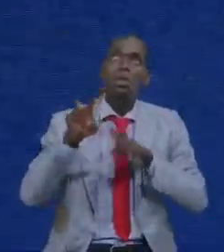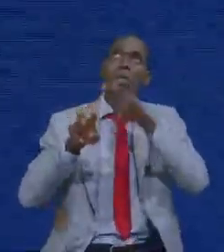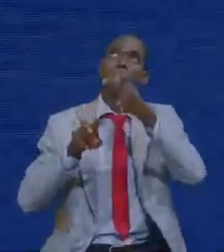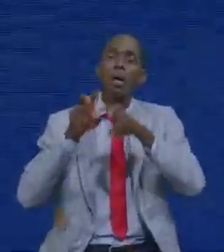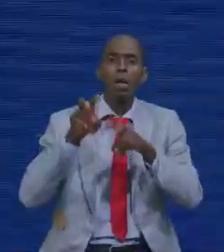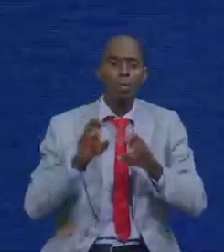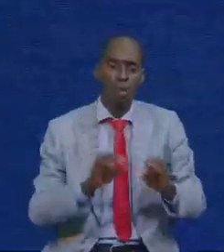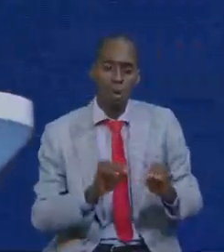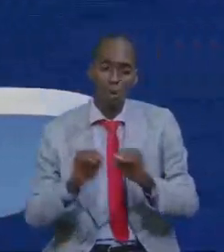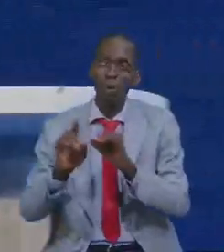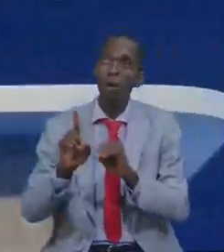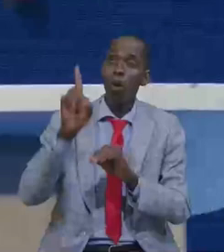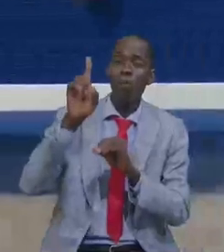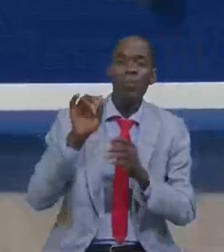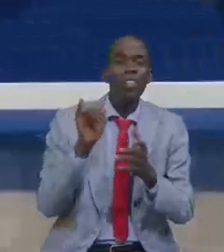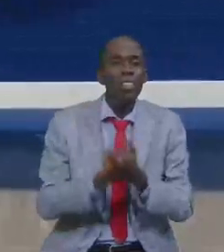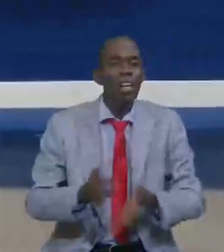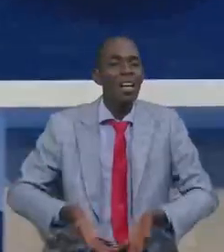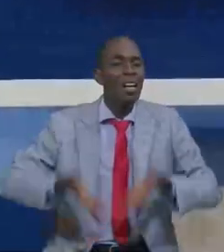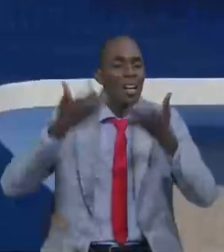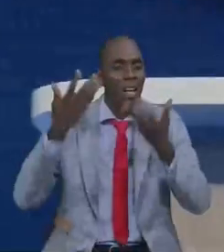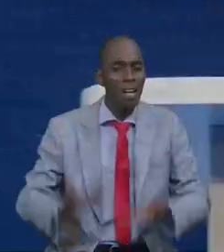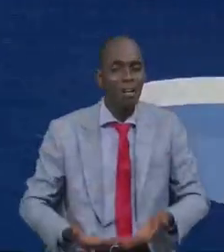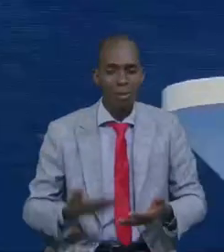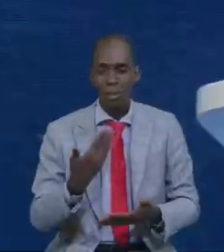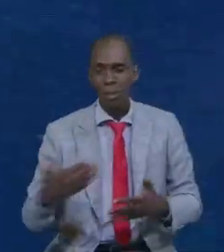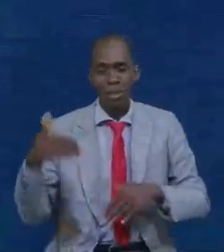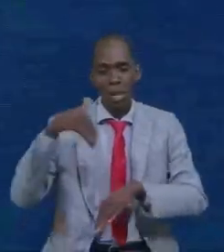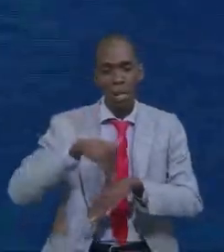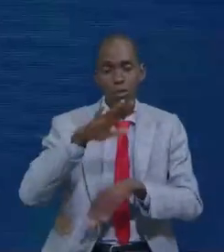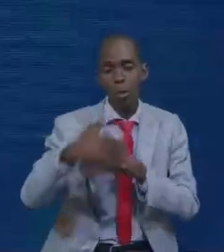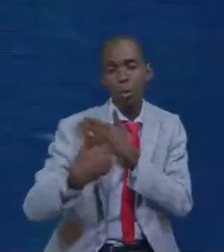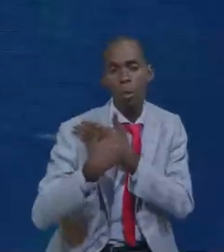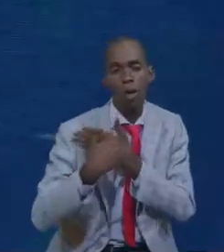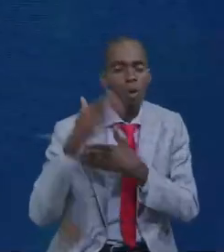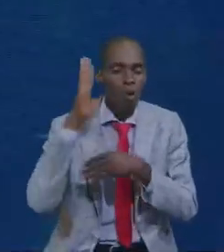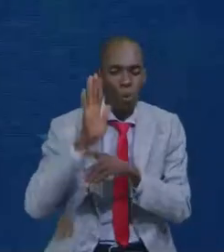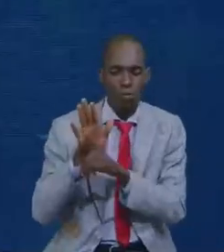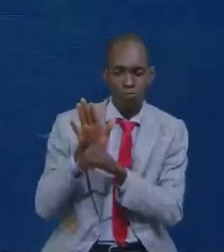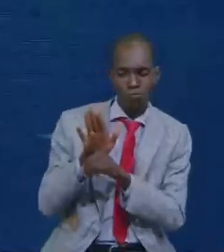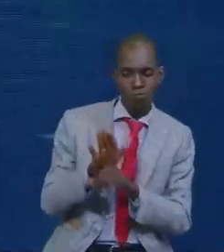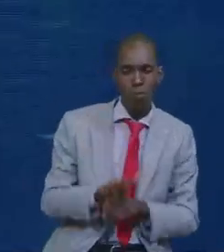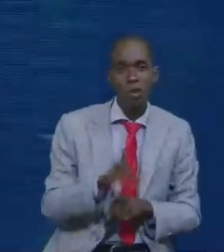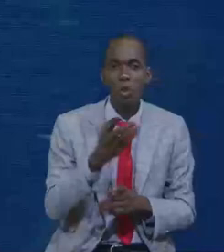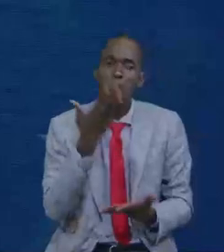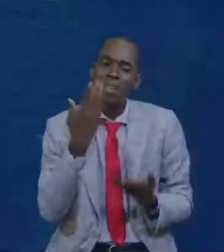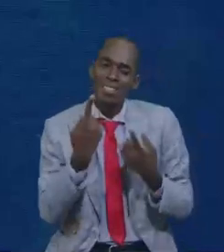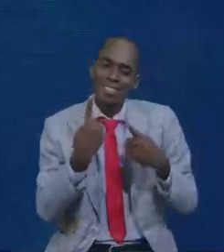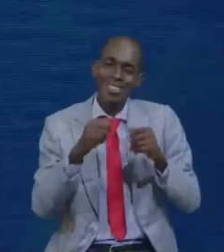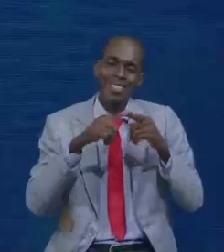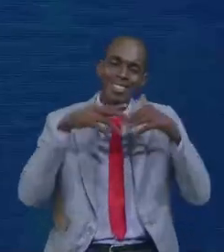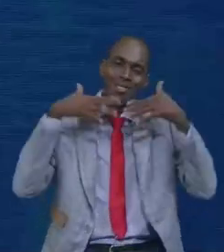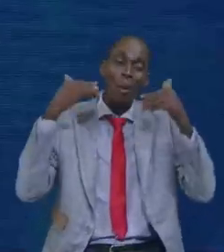fardeau pesant qui est sur ton dos va te maintenir par terre. Tu peux essayer de sourire, ce serait un faux